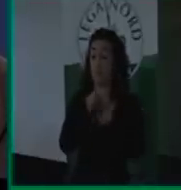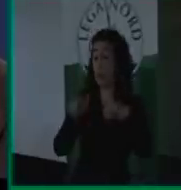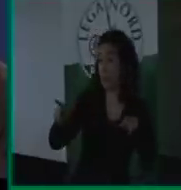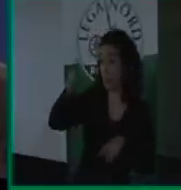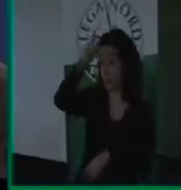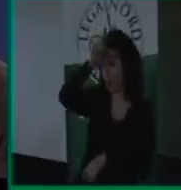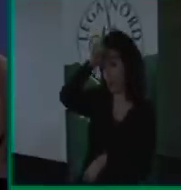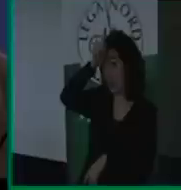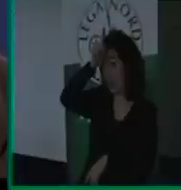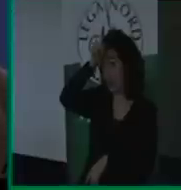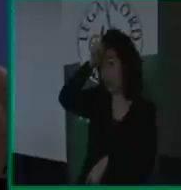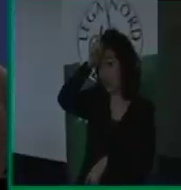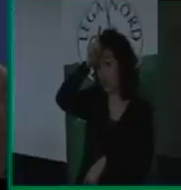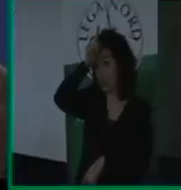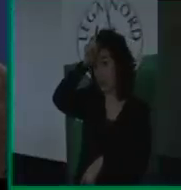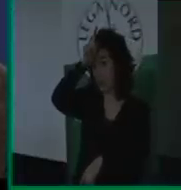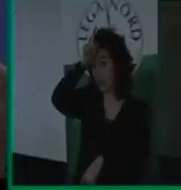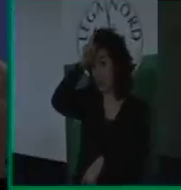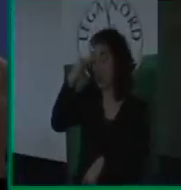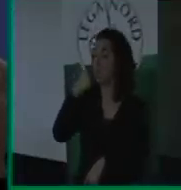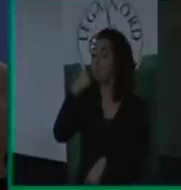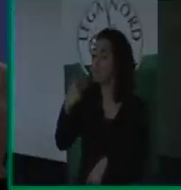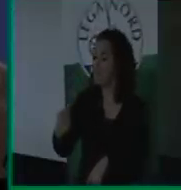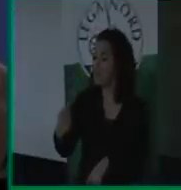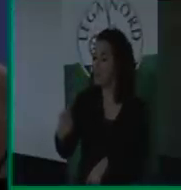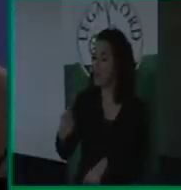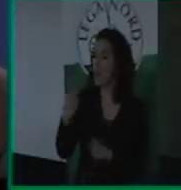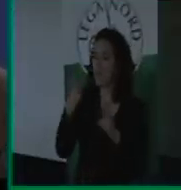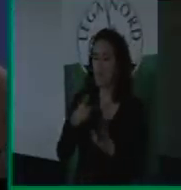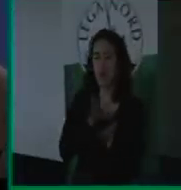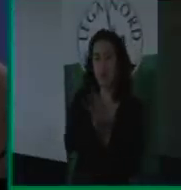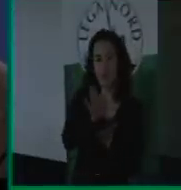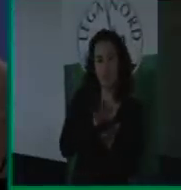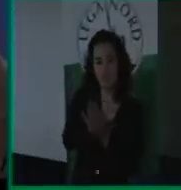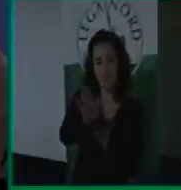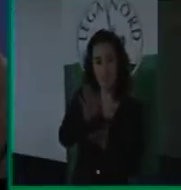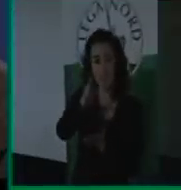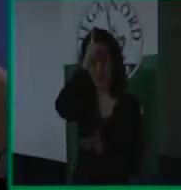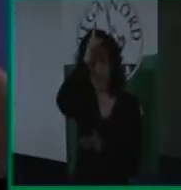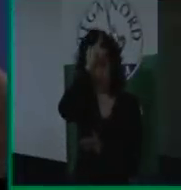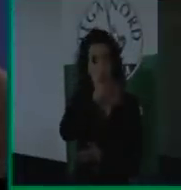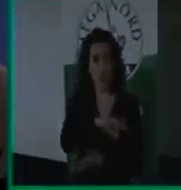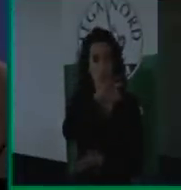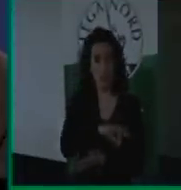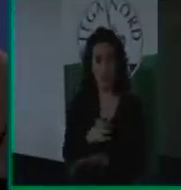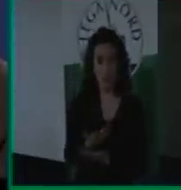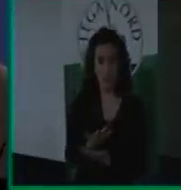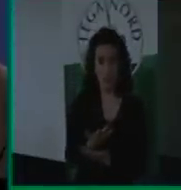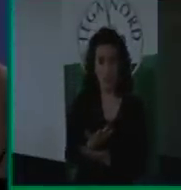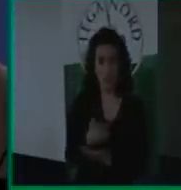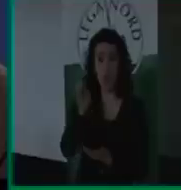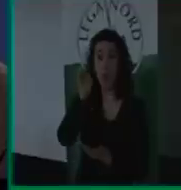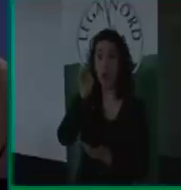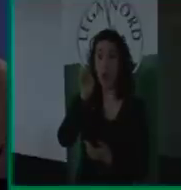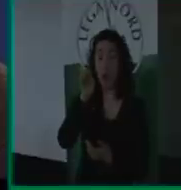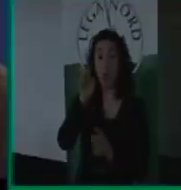ammettono che sono investimenti che sono negli interessi della Germania nessun paese trae maggior profitto dall'Unione